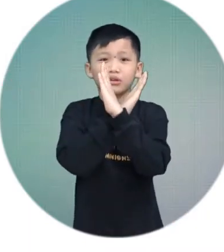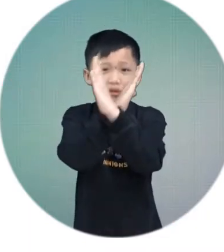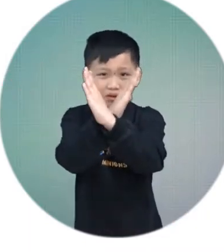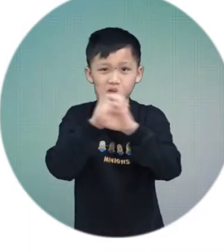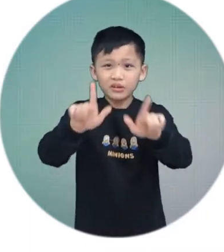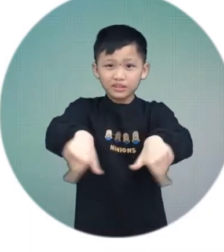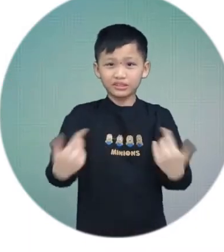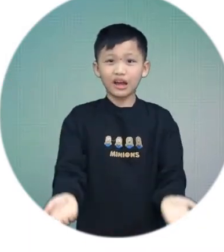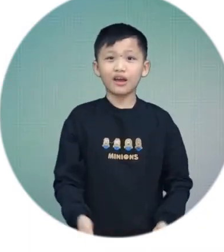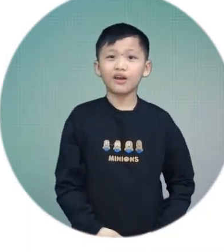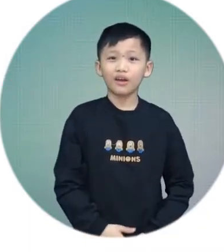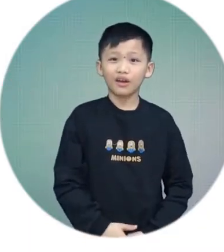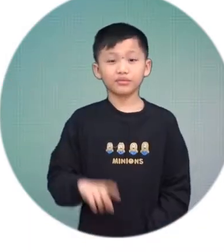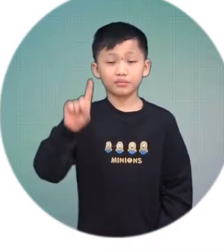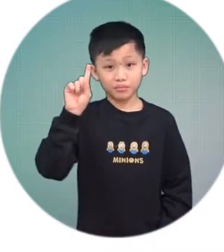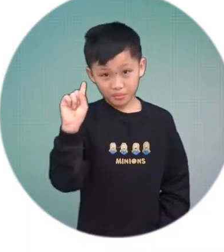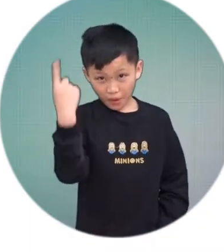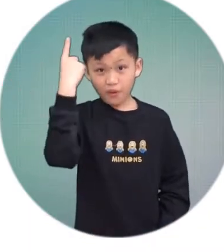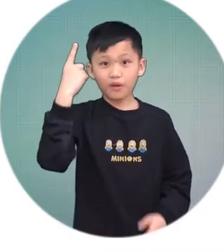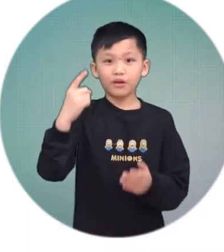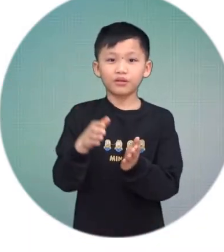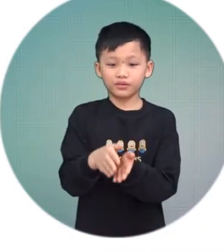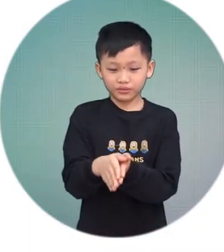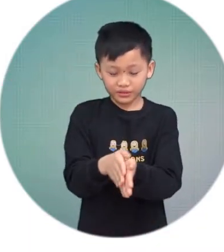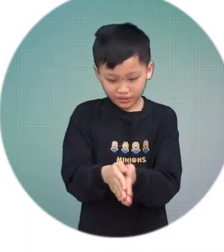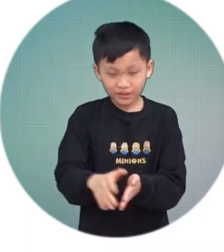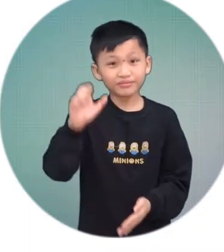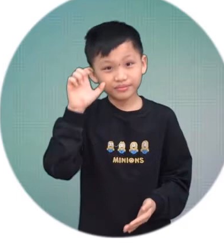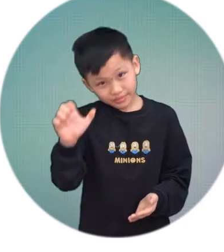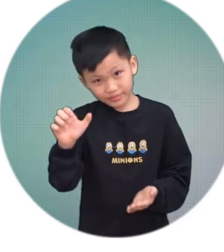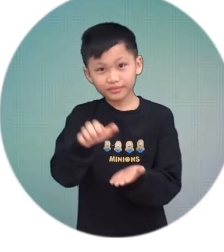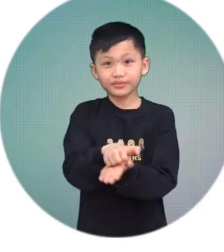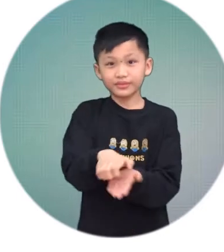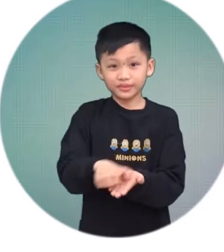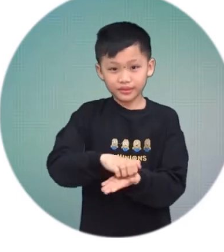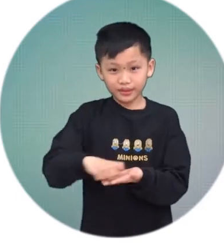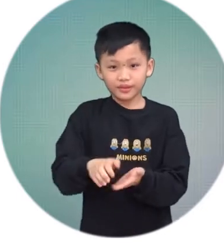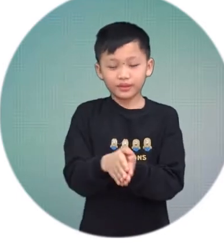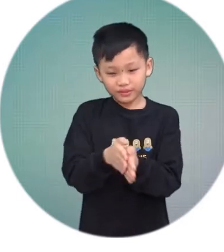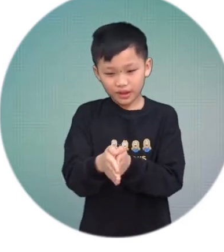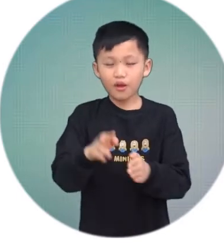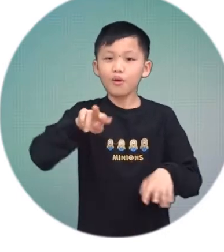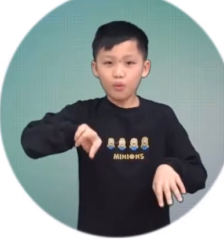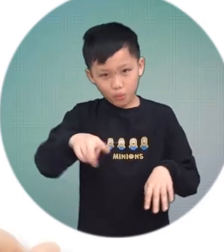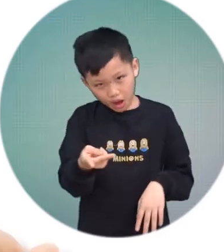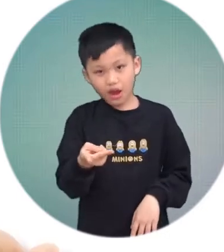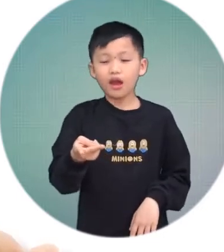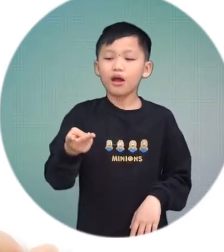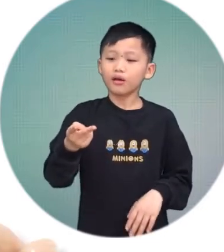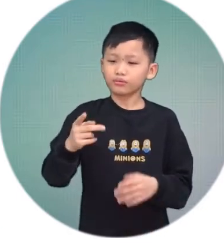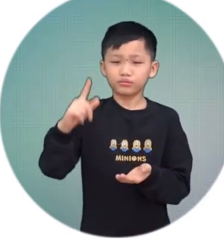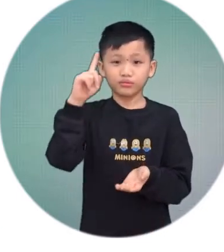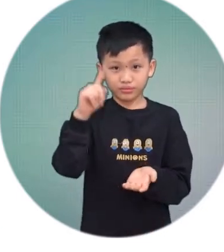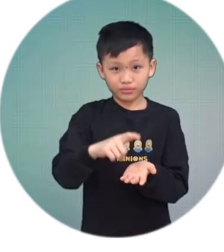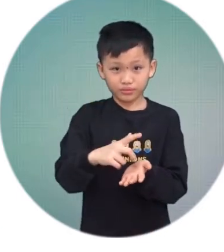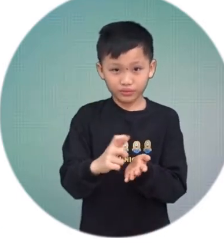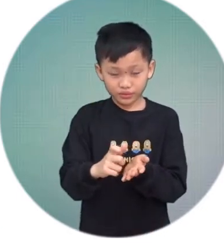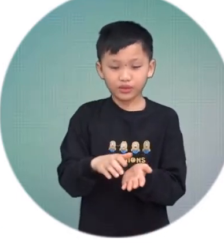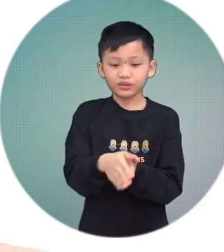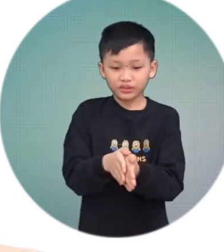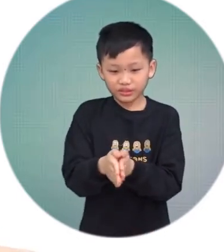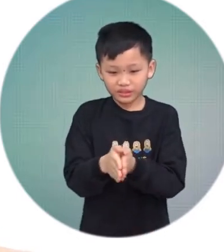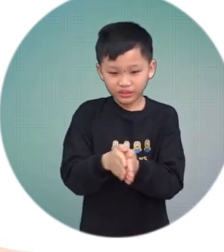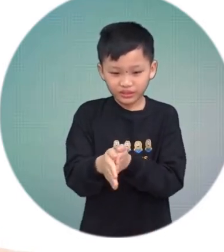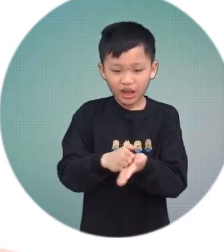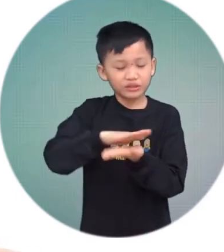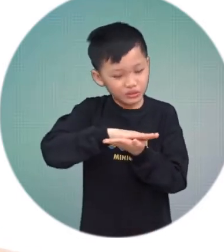phòng chống? Quan trọng nhất là cậu cần phải rửa tay thường xuyên với xà phòng và nước sạch hoặc nước rửa tay